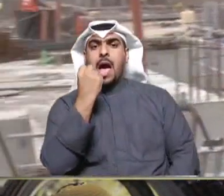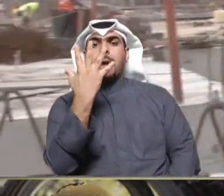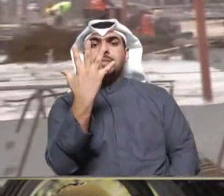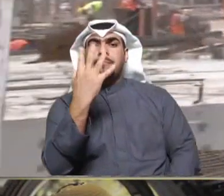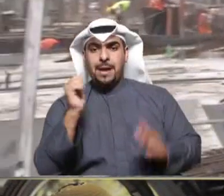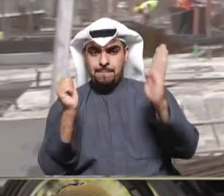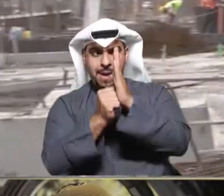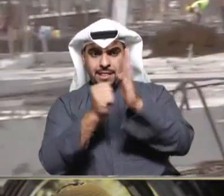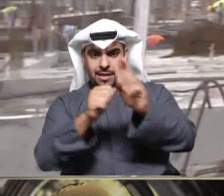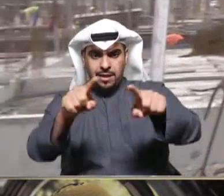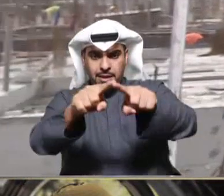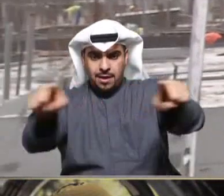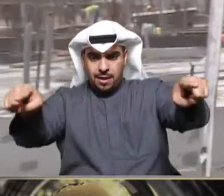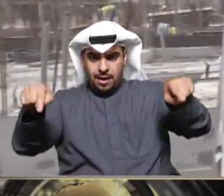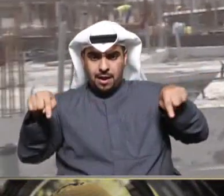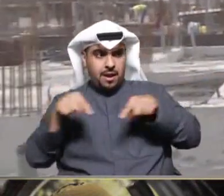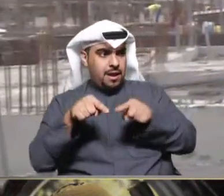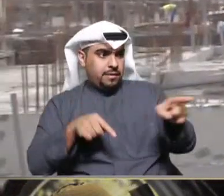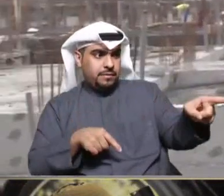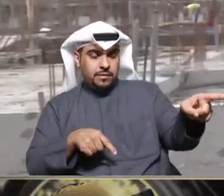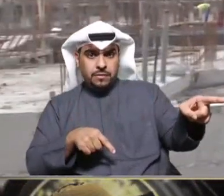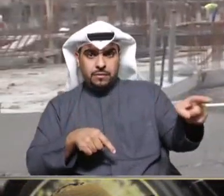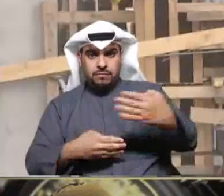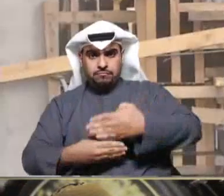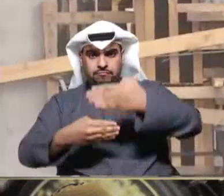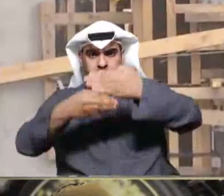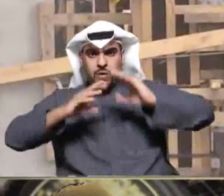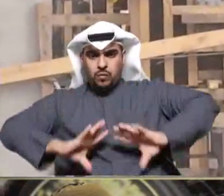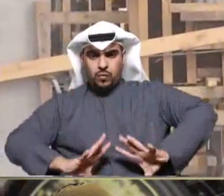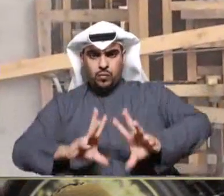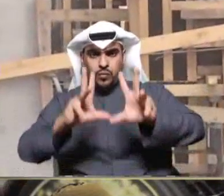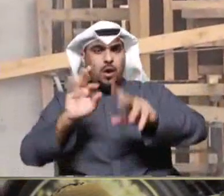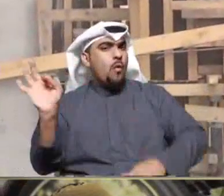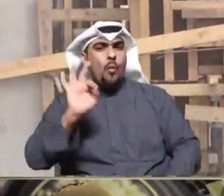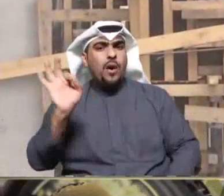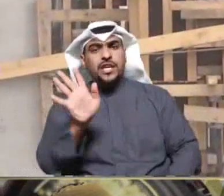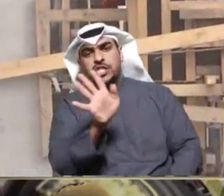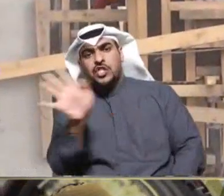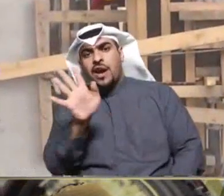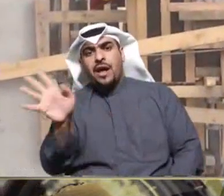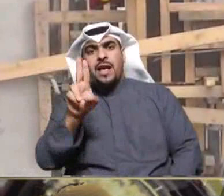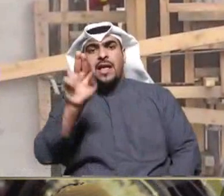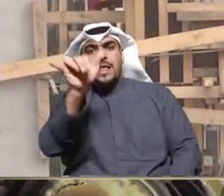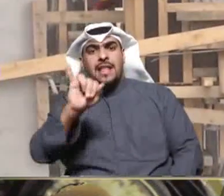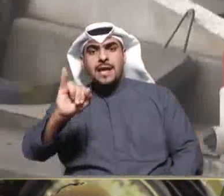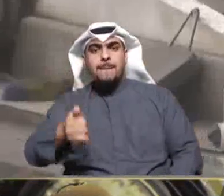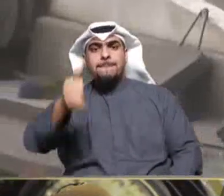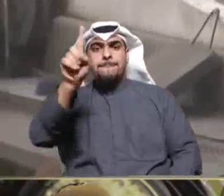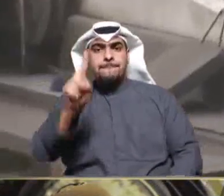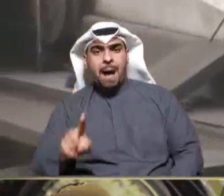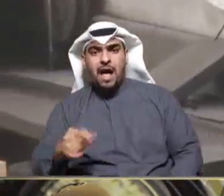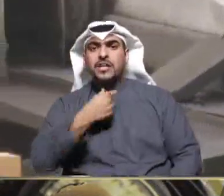بيت اللي ينفذون حاليا في مشروع شرق تيماء. عدد القسائم اللي